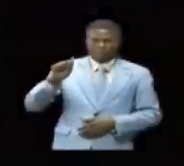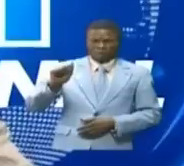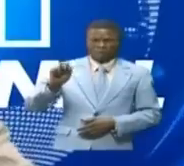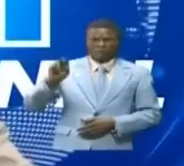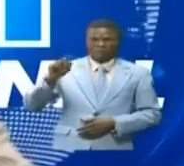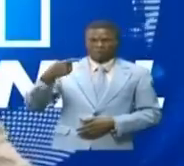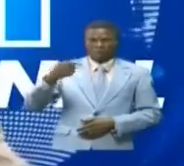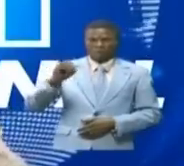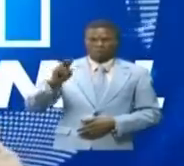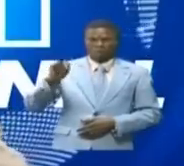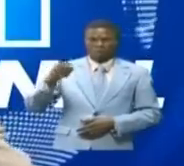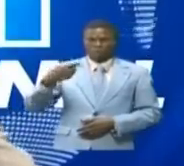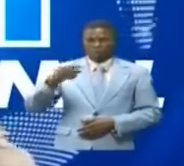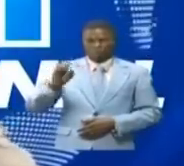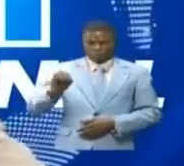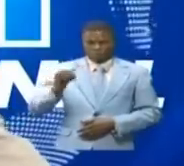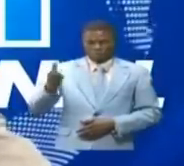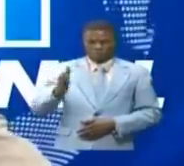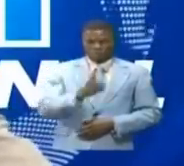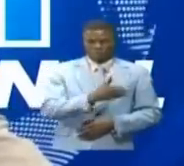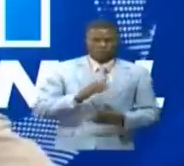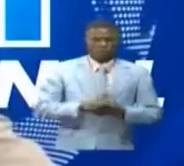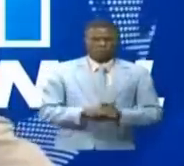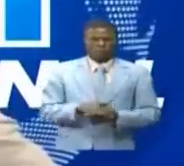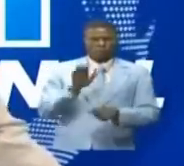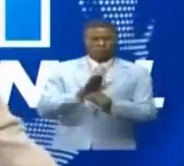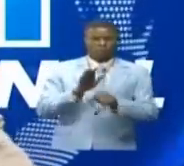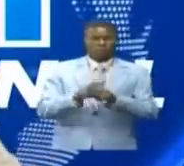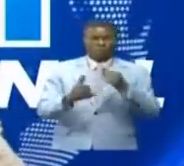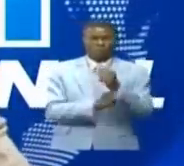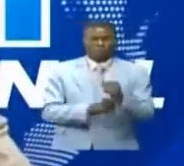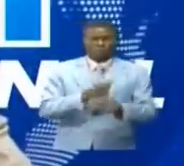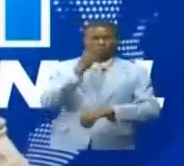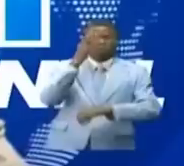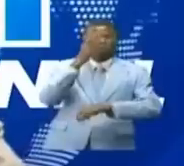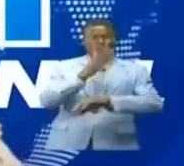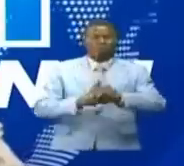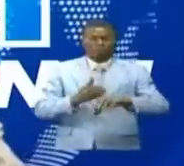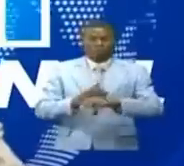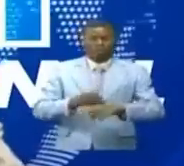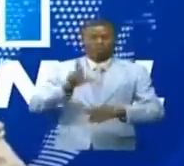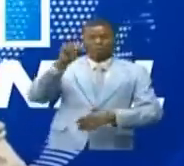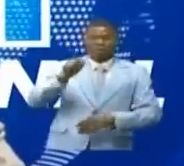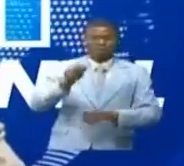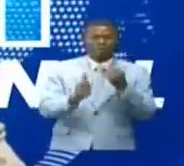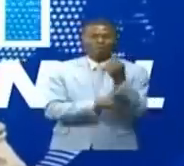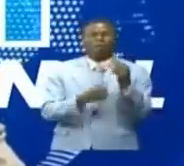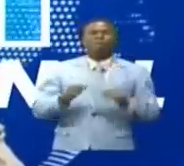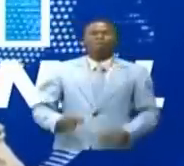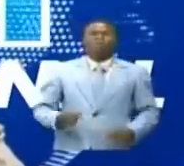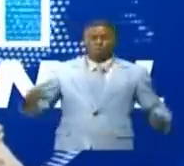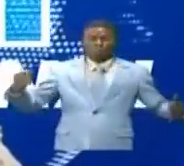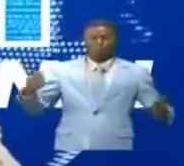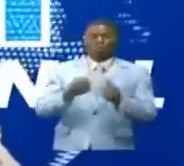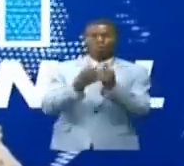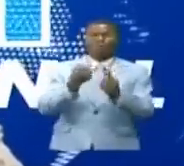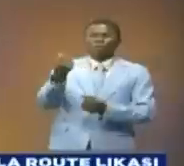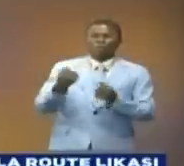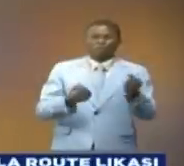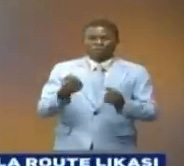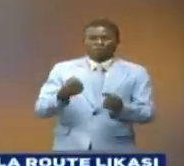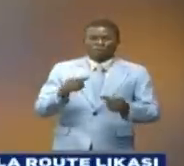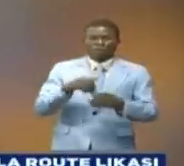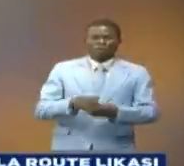commissaire. 20 morts et plusieurs blessés. C'est le bilan d'un accident grave de circulation routière qui s'est produit